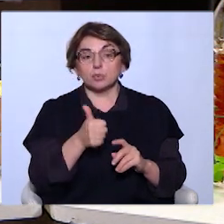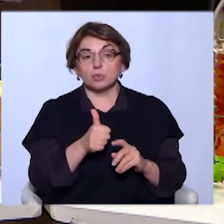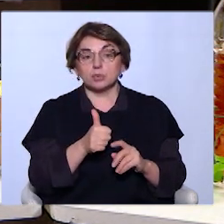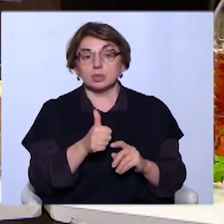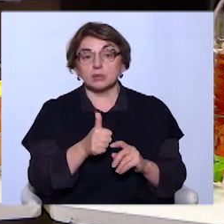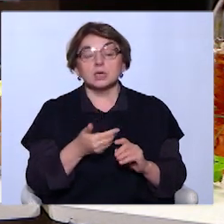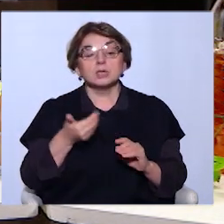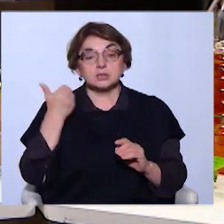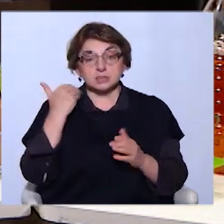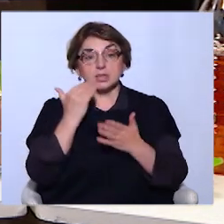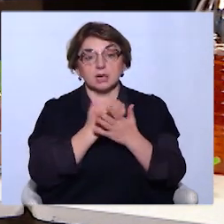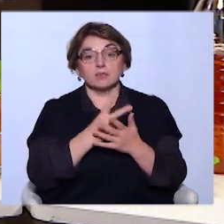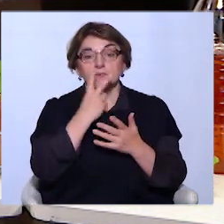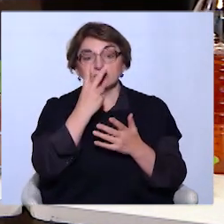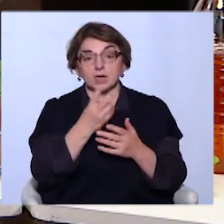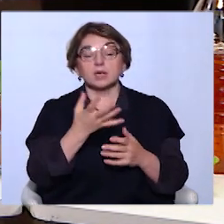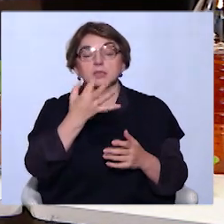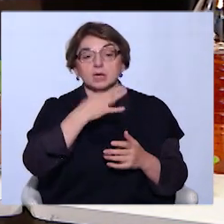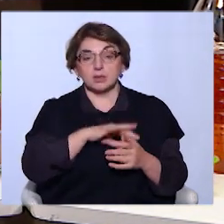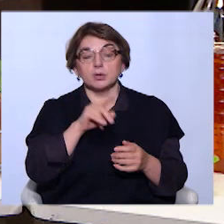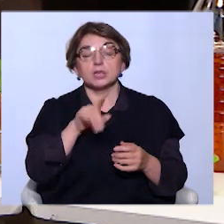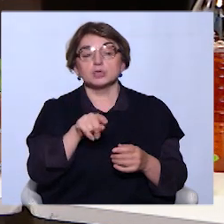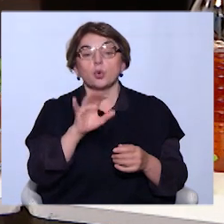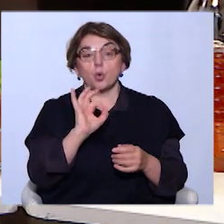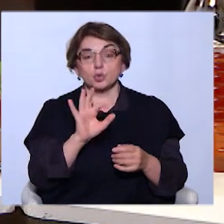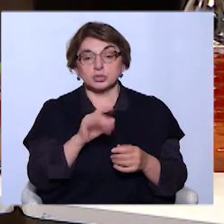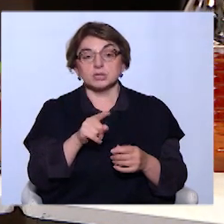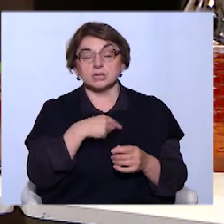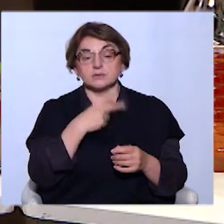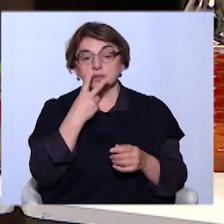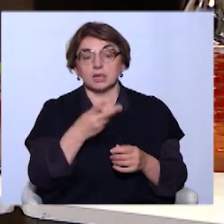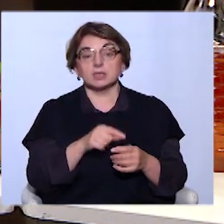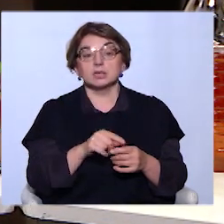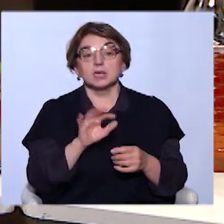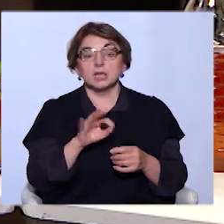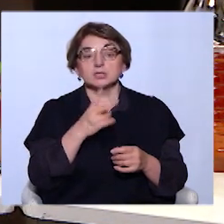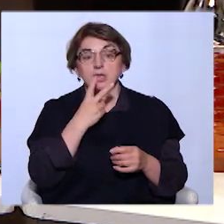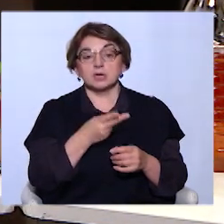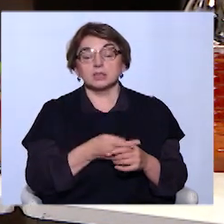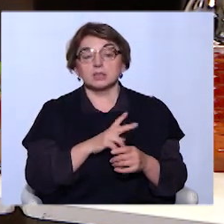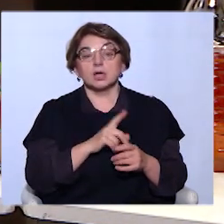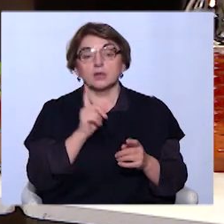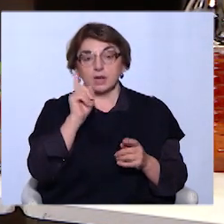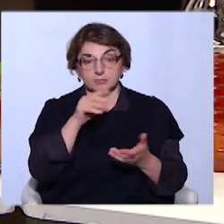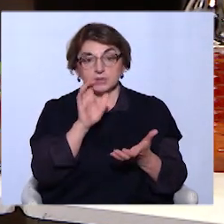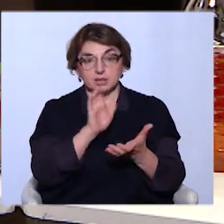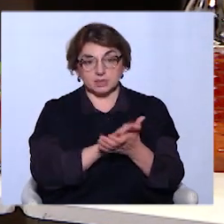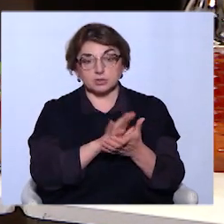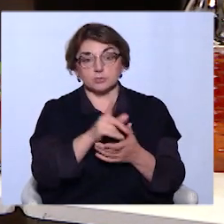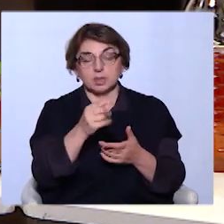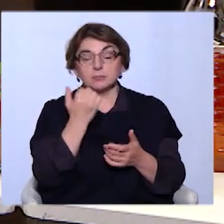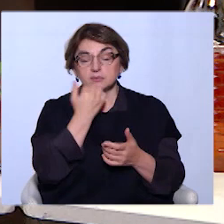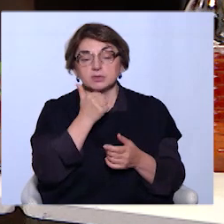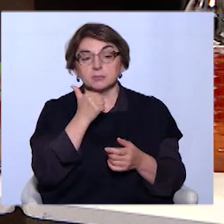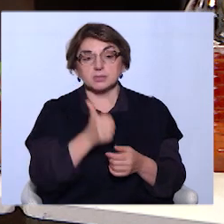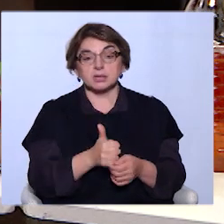თუმცა წინაგაკვეთილებშიც აქტიურად გამოვიყენეთ ეს ოქსიდი ახსნის დროსაც. ამიტომ იცნობთ ამ ნივთიერებას